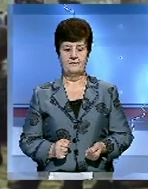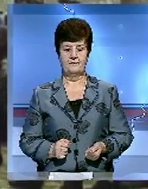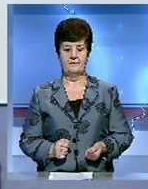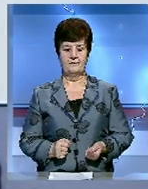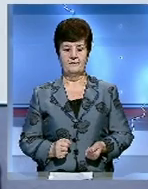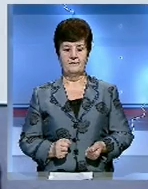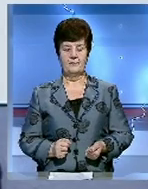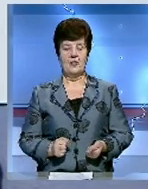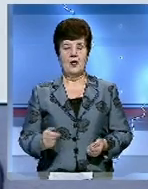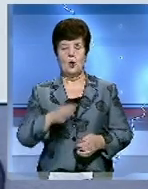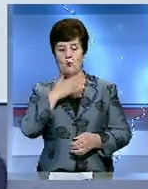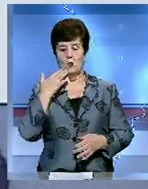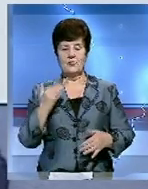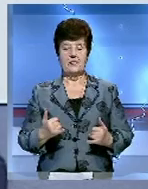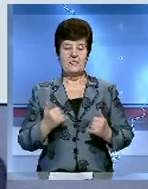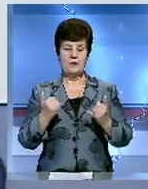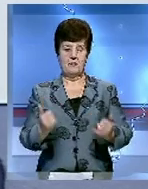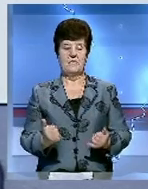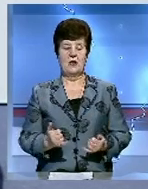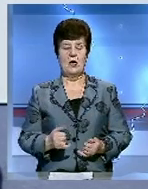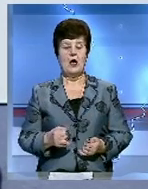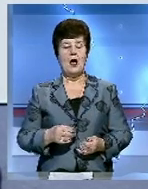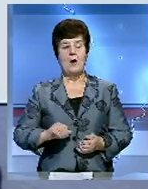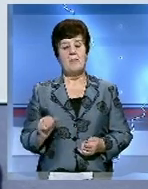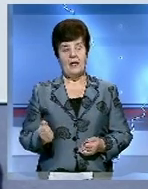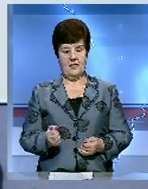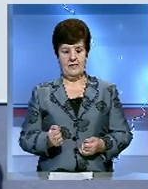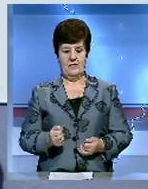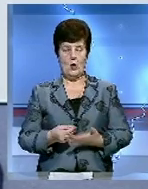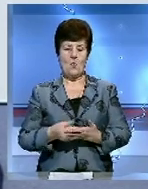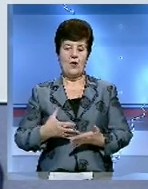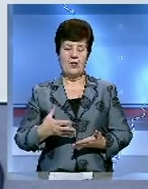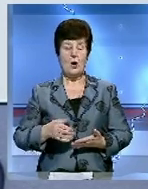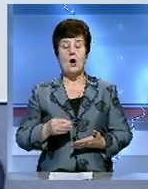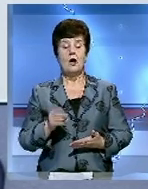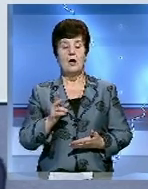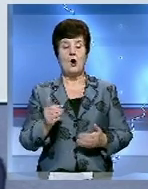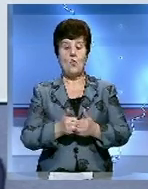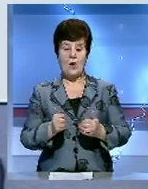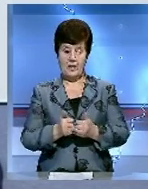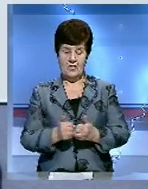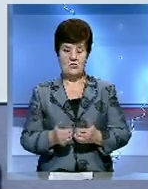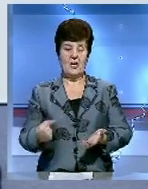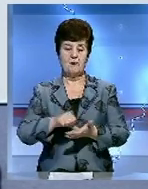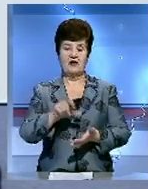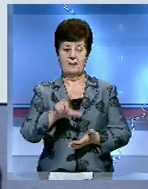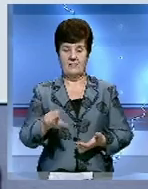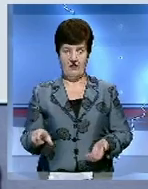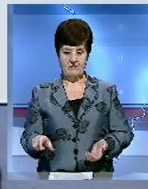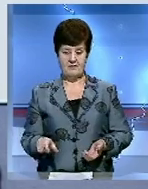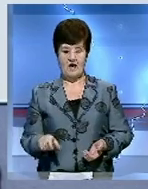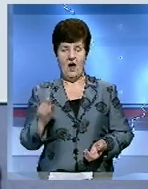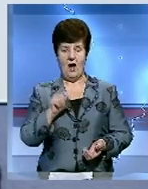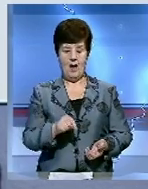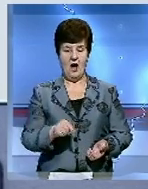Mulți stimați prieteni, colegi, mulți stimați reprezentanți